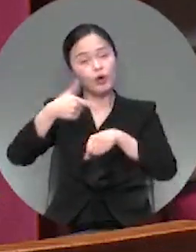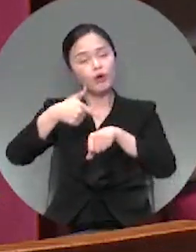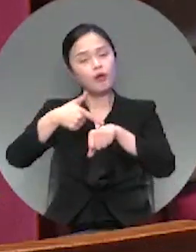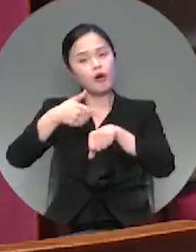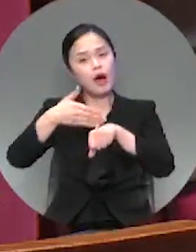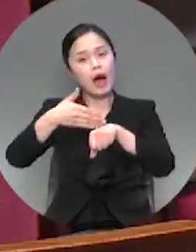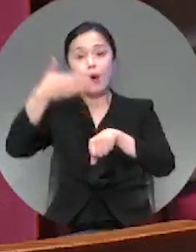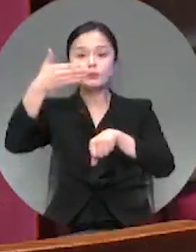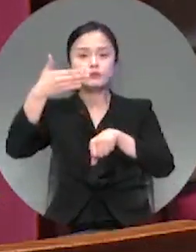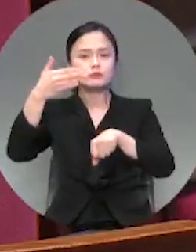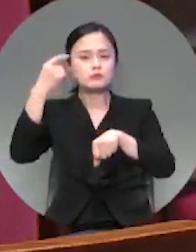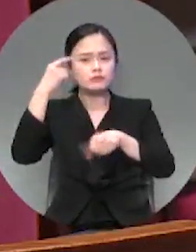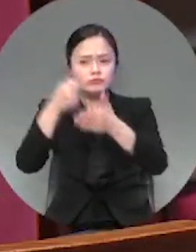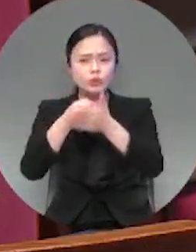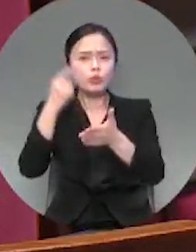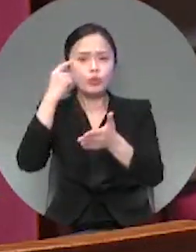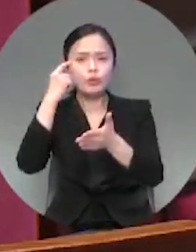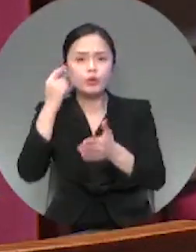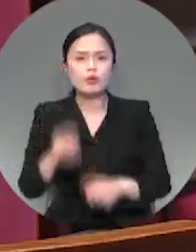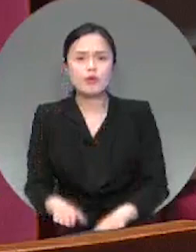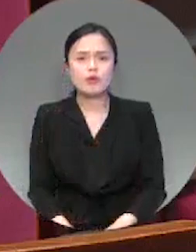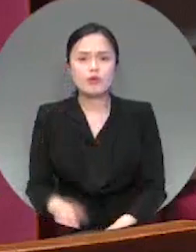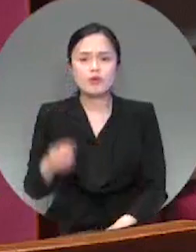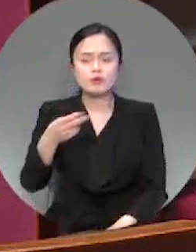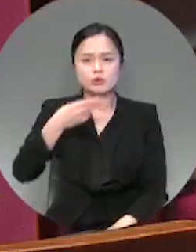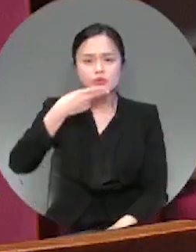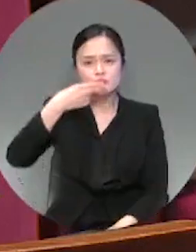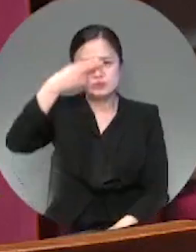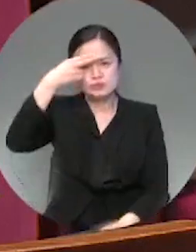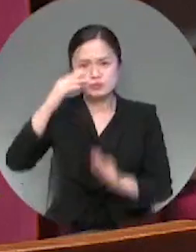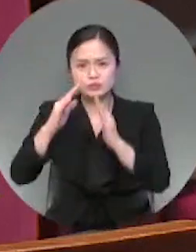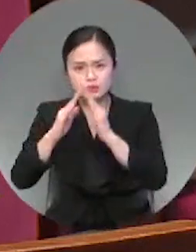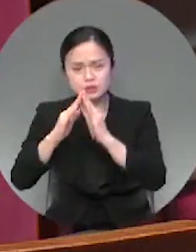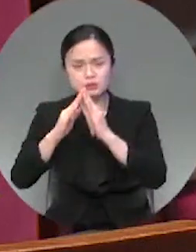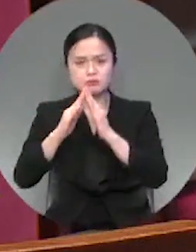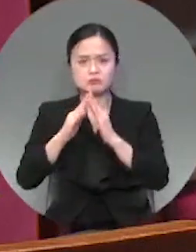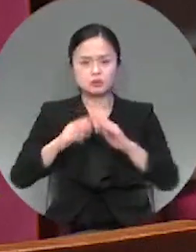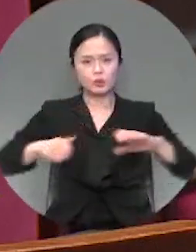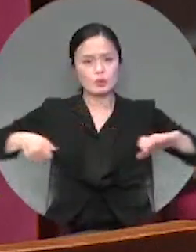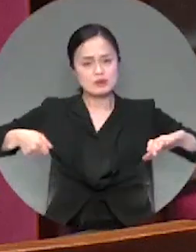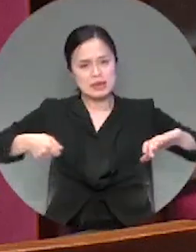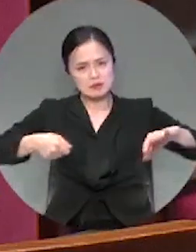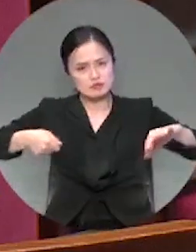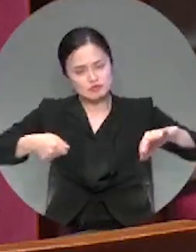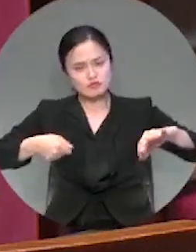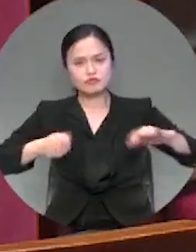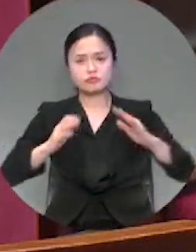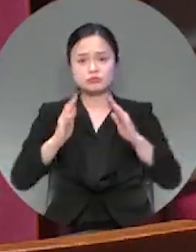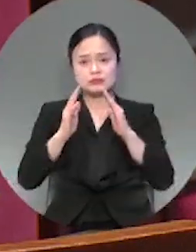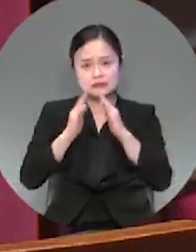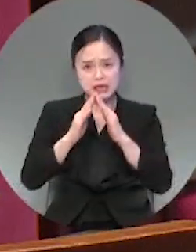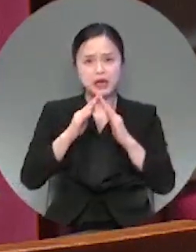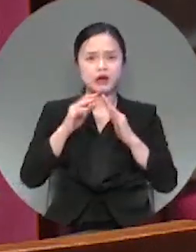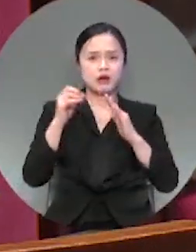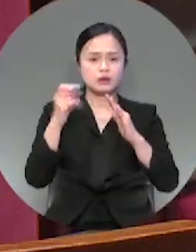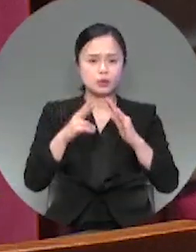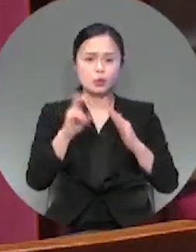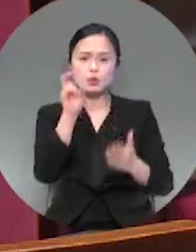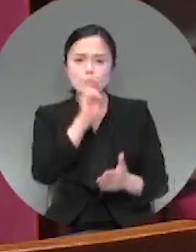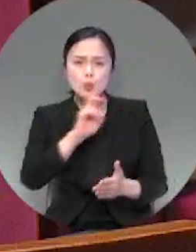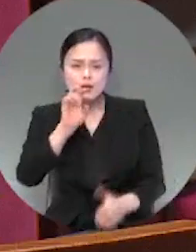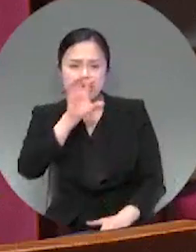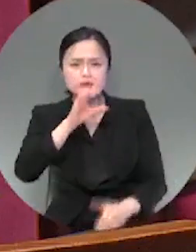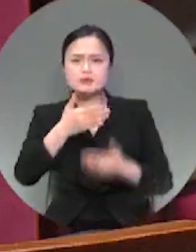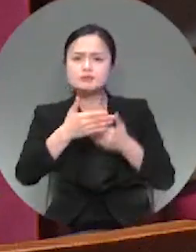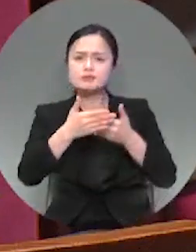따라서는 자 호프집, 당구장, 노래연습장 여기는 그 8시